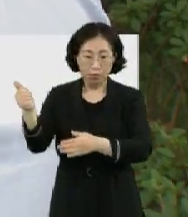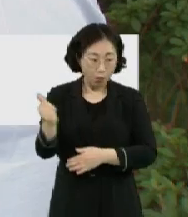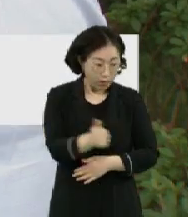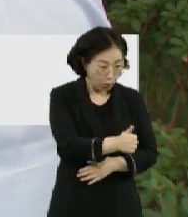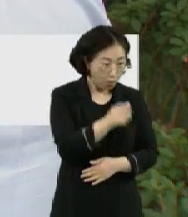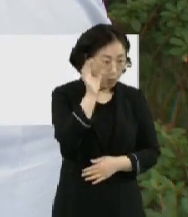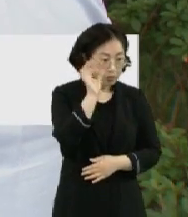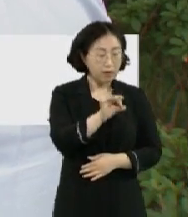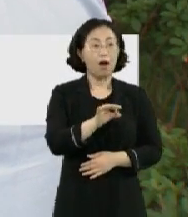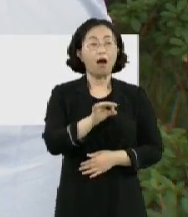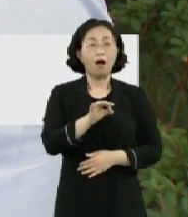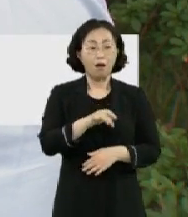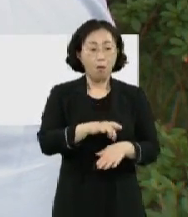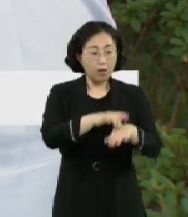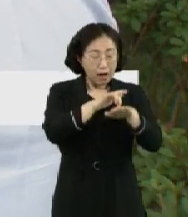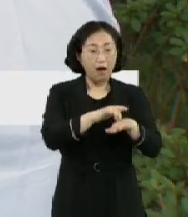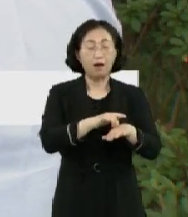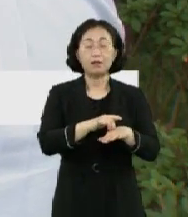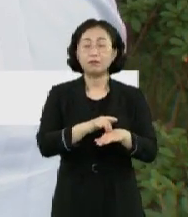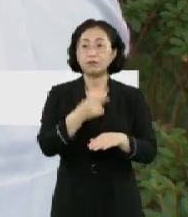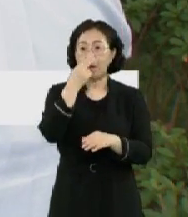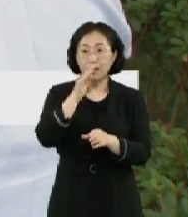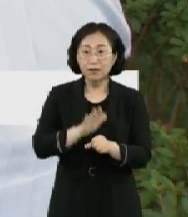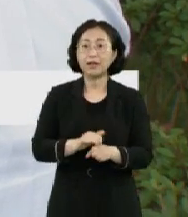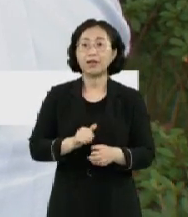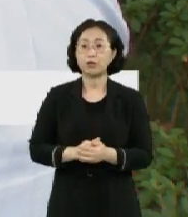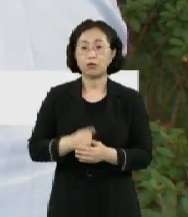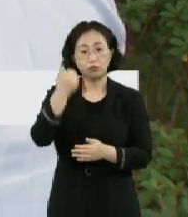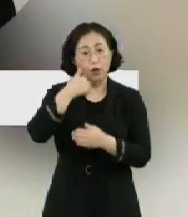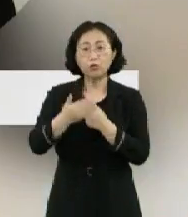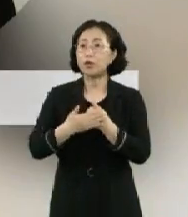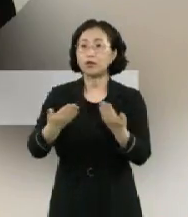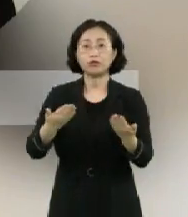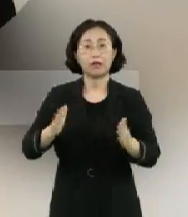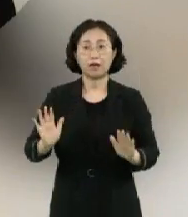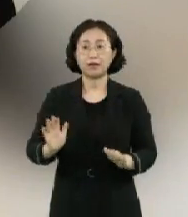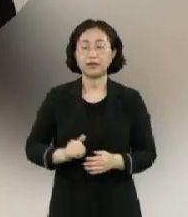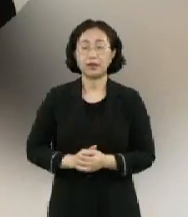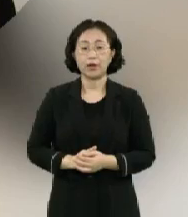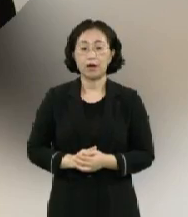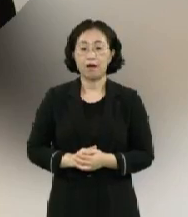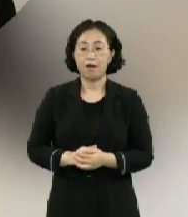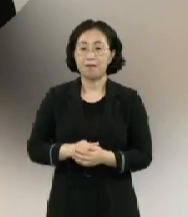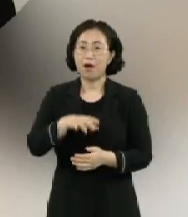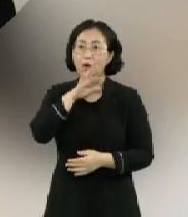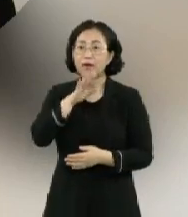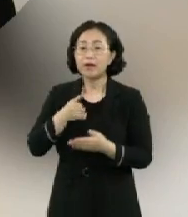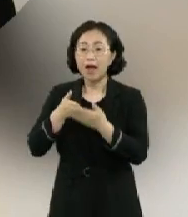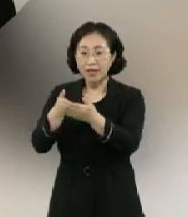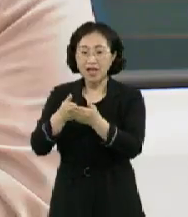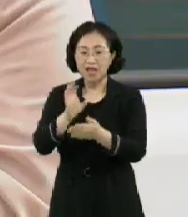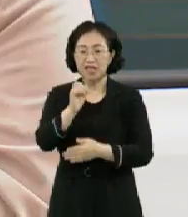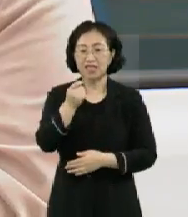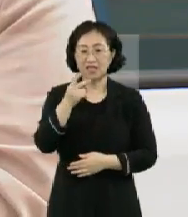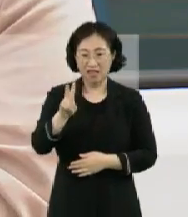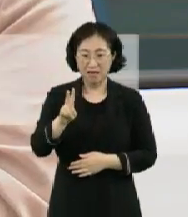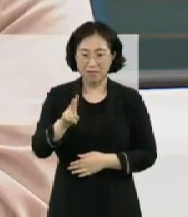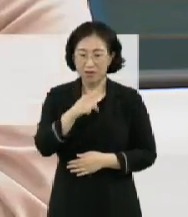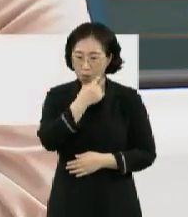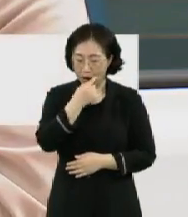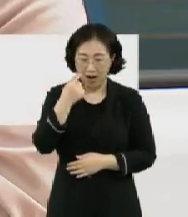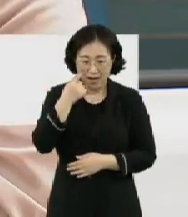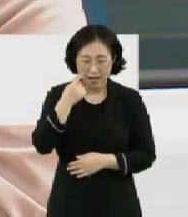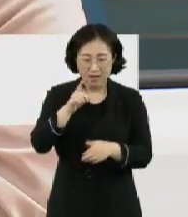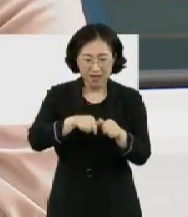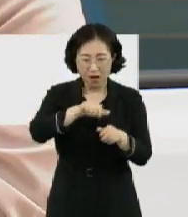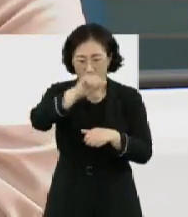때는 정말 황당했고 어느 누구 하나 도움의 손길을 주지 않았습니다. 센터에 항의하자 CCTV를 확인한다며 시간이